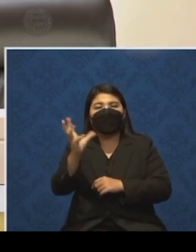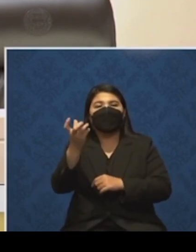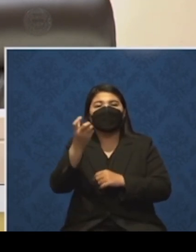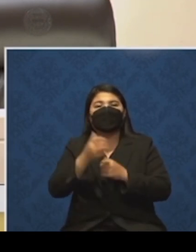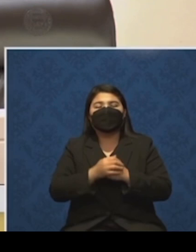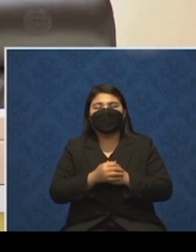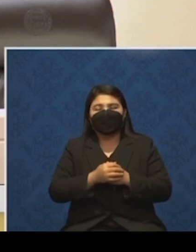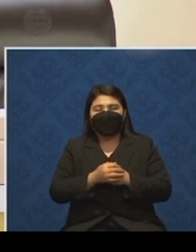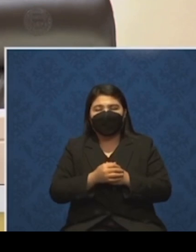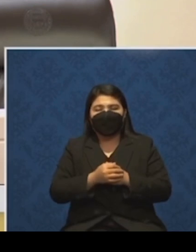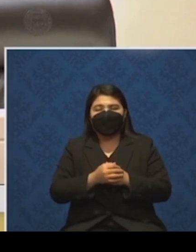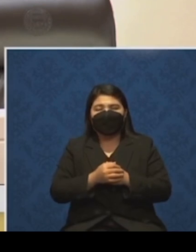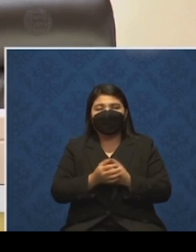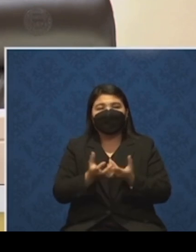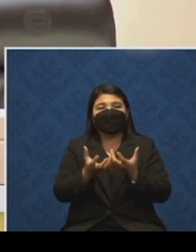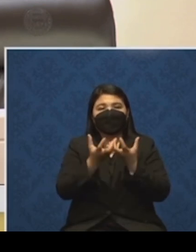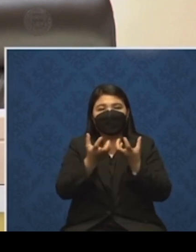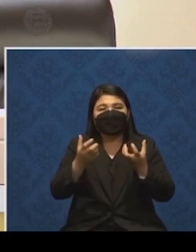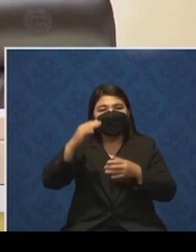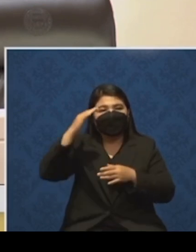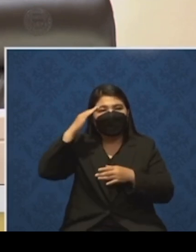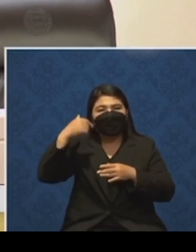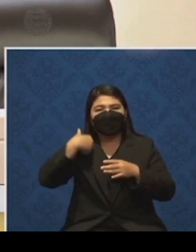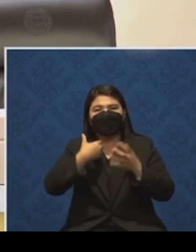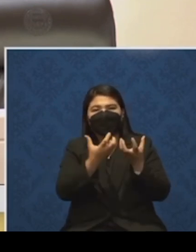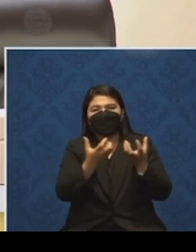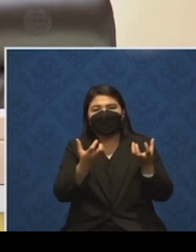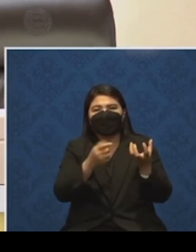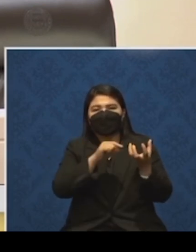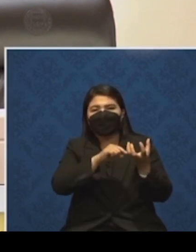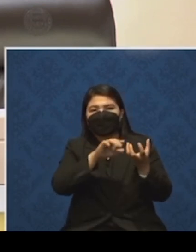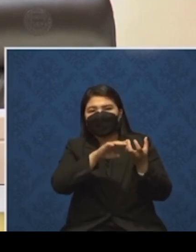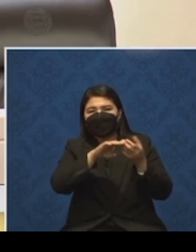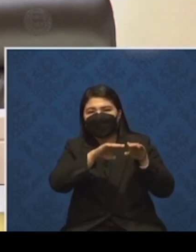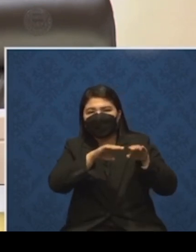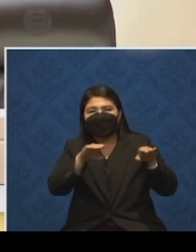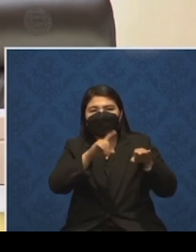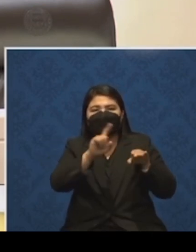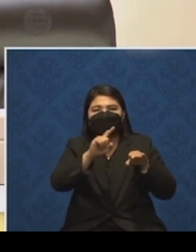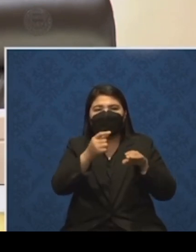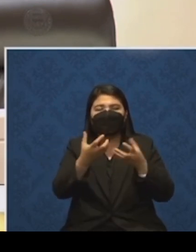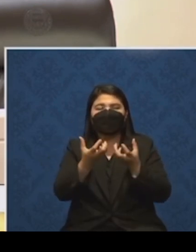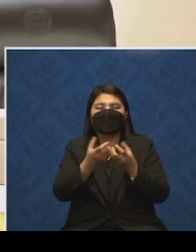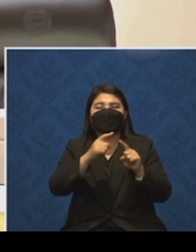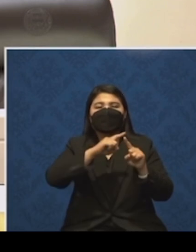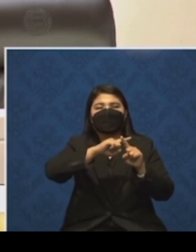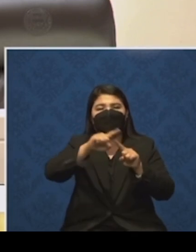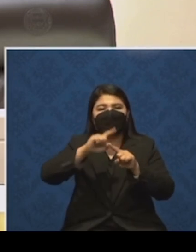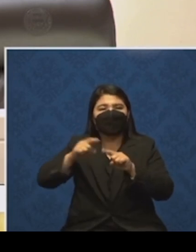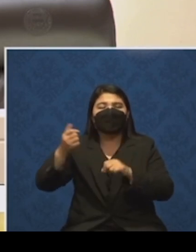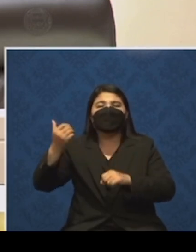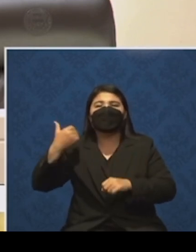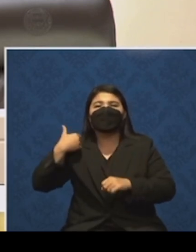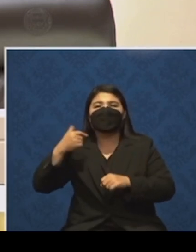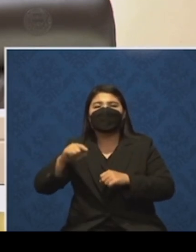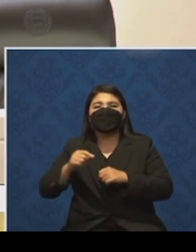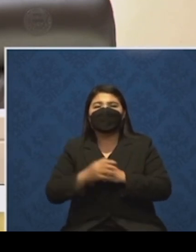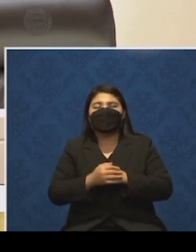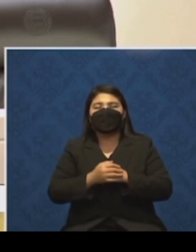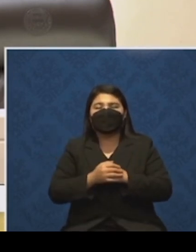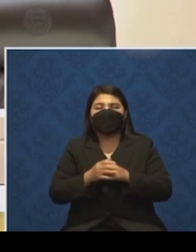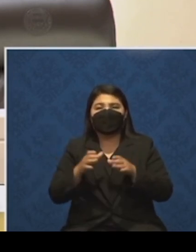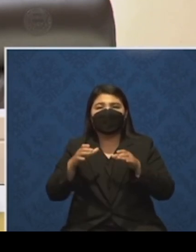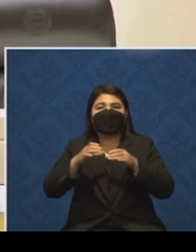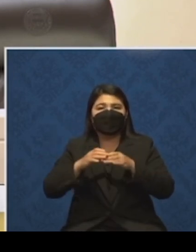ทธงแต่ละชนิดนั้นจะมีมาตรฐานอย่างไรมาตรฐานตรงนี้ก็จะเป็นประการอันหนึ่งที่จะให้ภาคเอกชนห